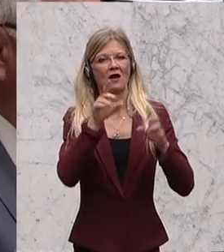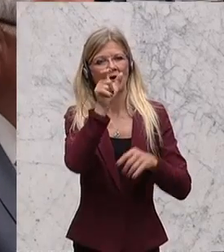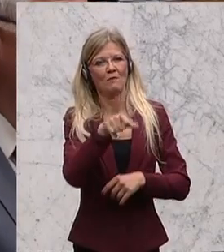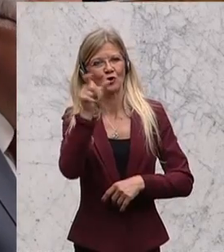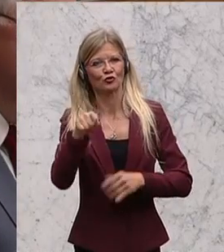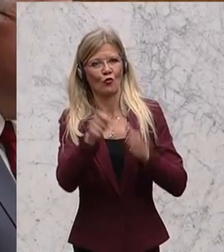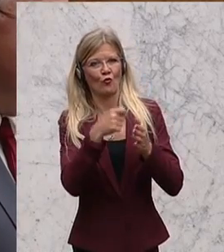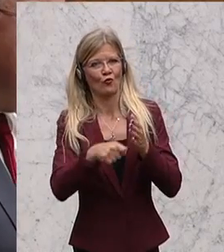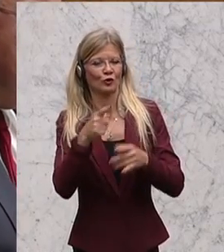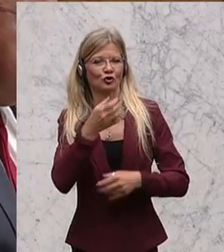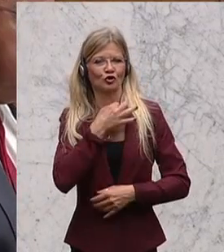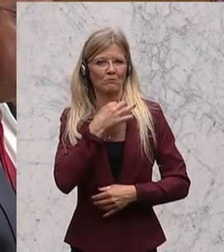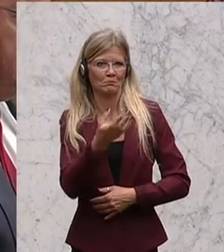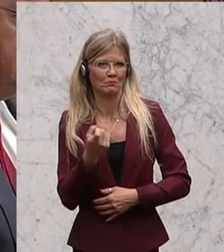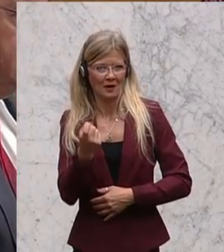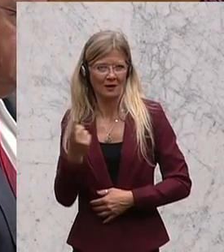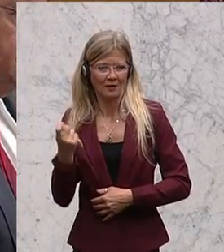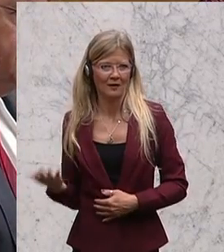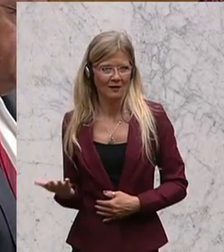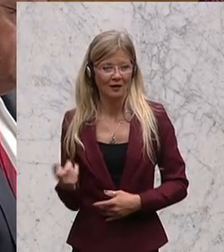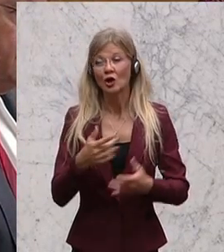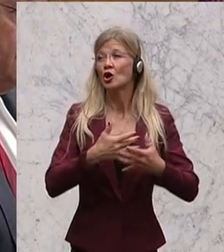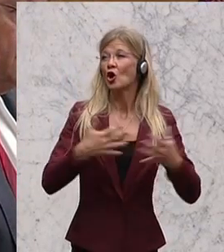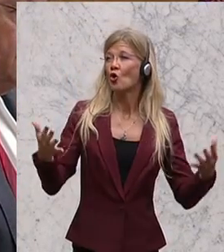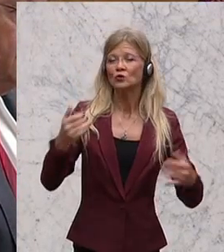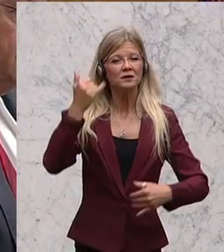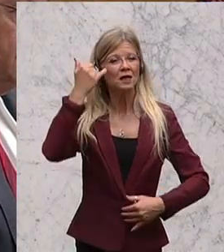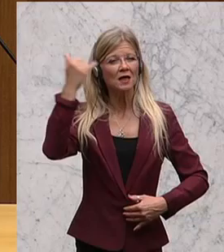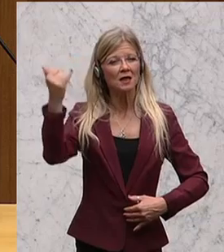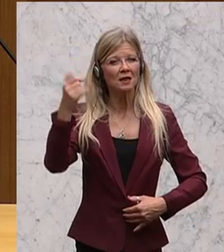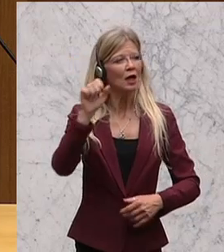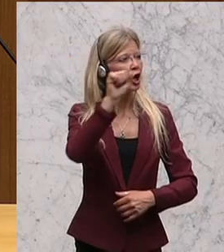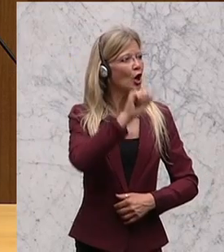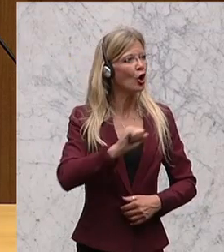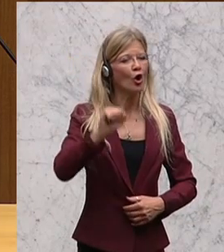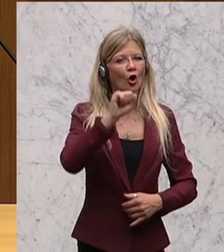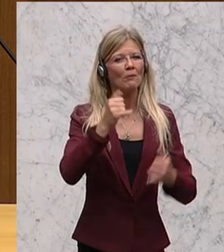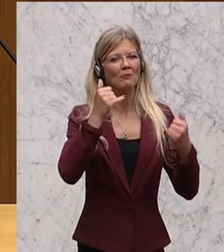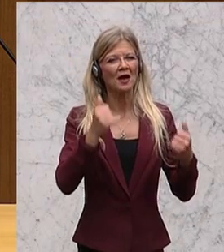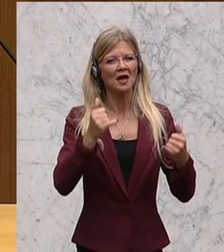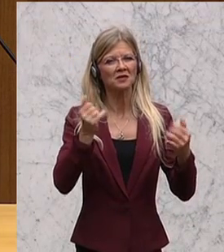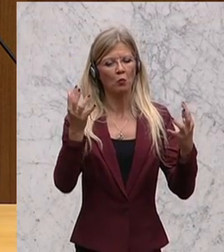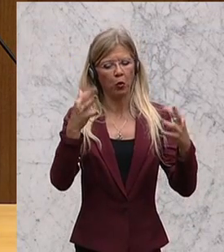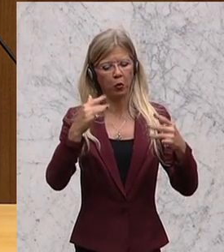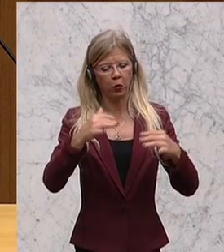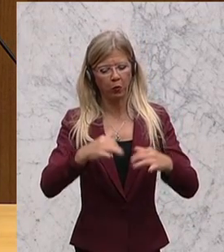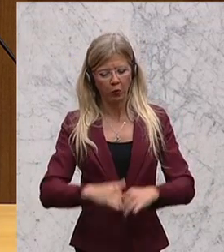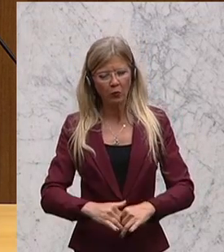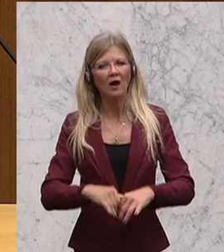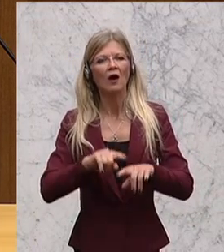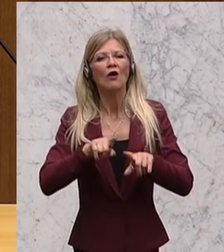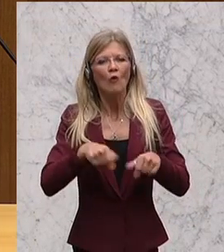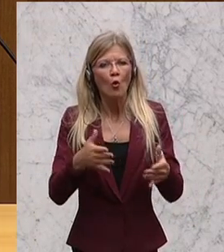der europäischen Gemeinsamkeit im Sumpf nationaler Wahltaktiken. Und das ist natürlich eine Tragödie. Und da müssen